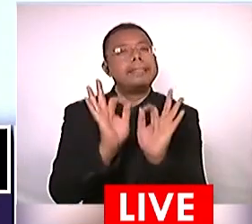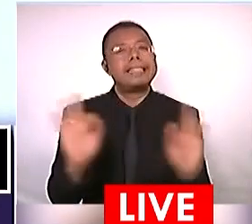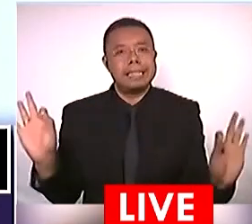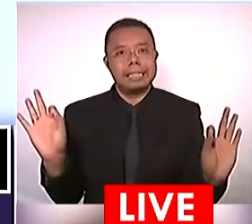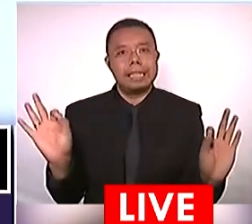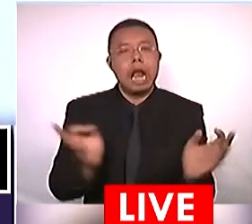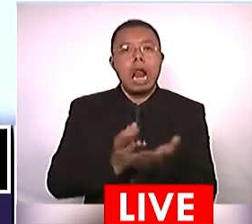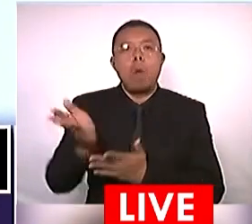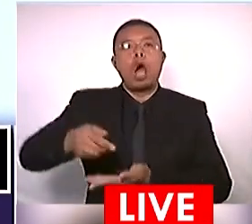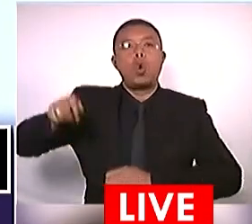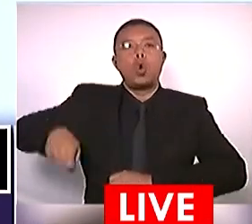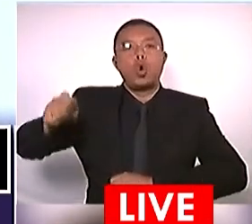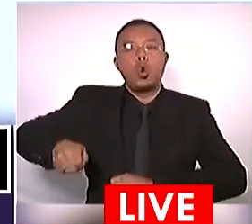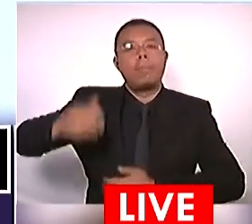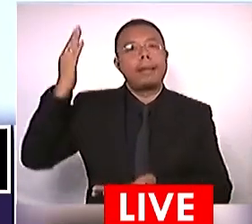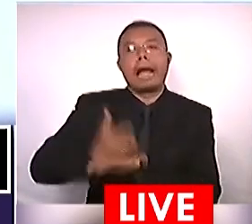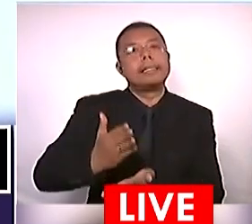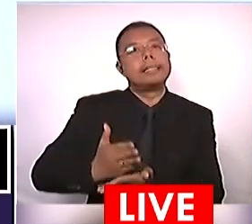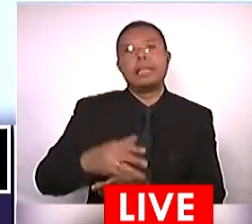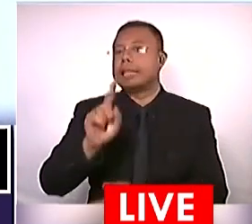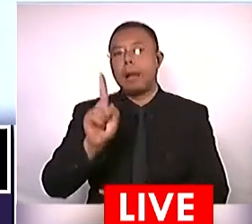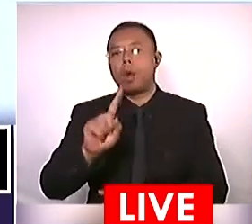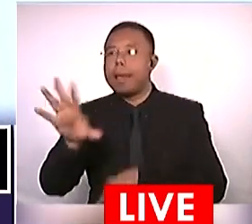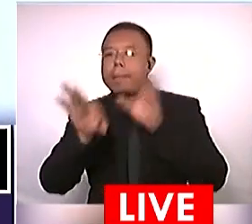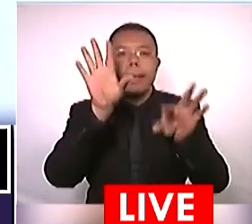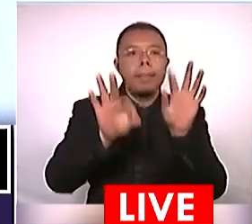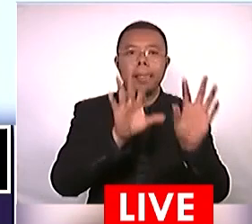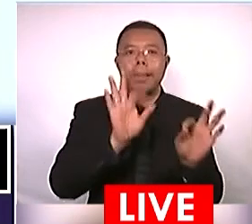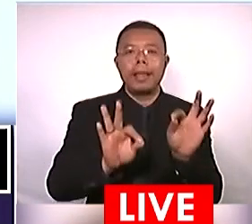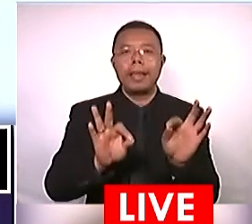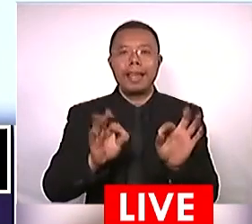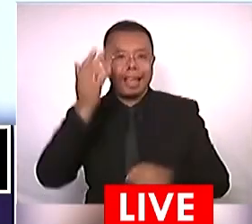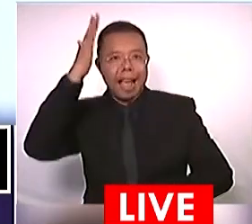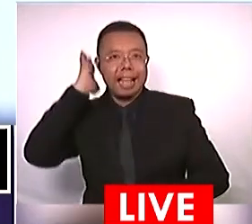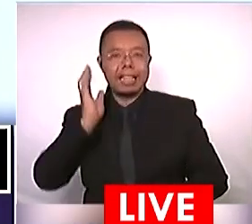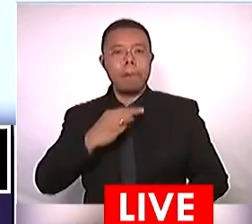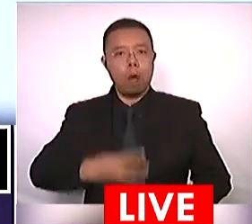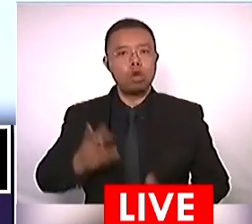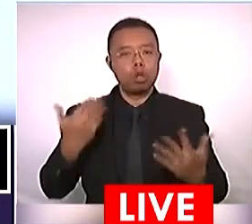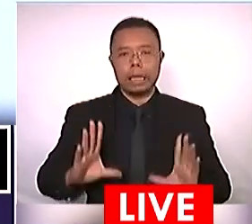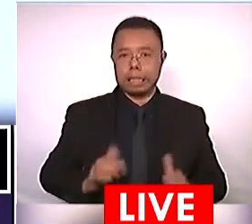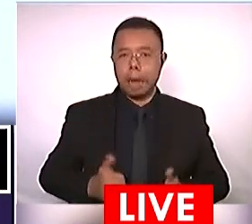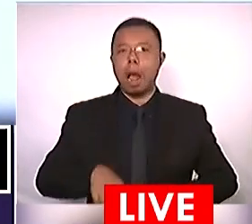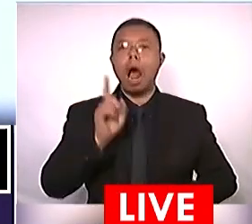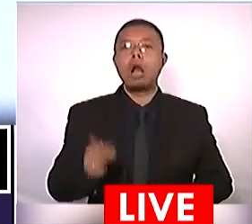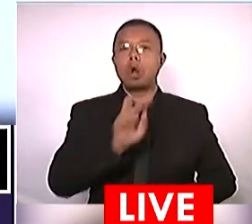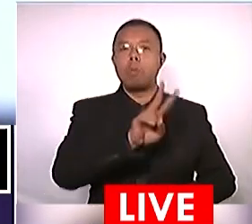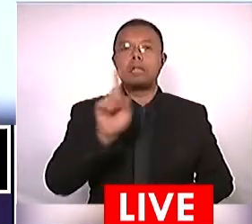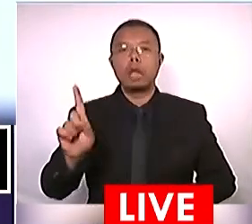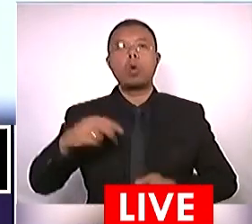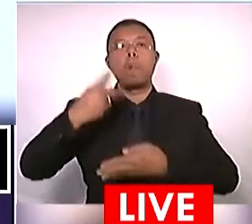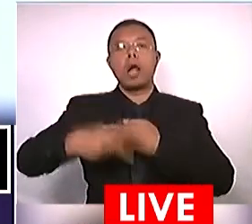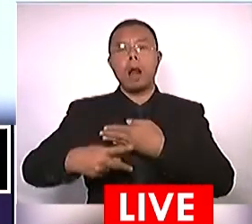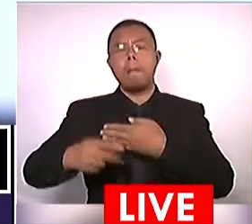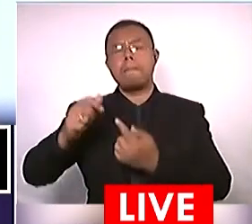melalui penegakan hukum tanpa pandang bulu Ganjar Mahfud menyiapkan 21 program